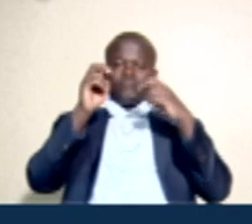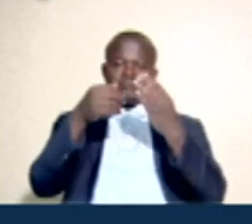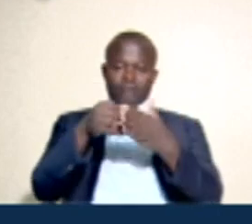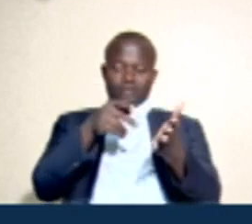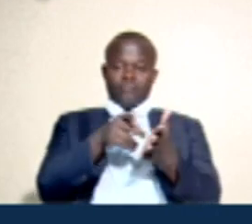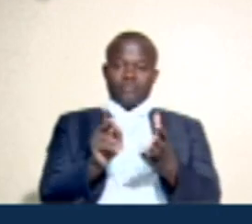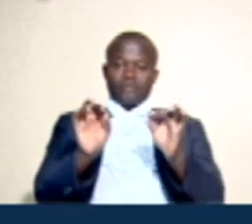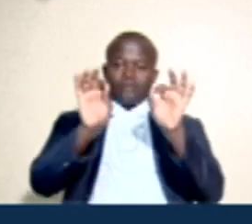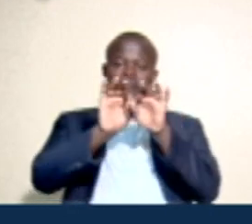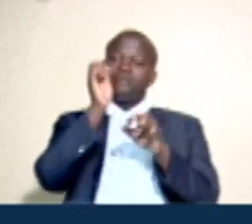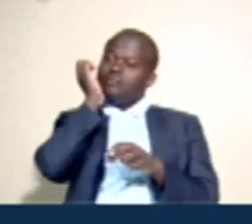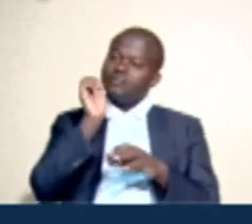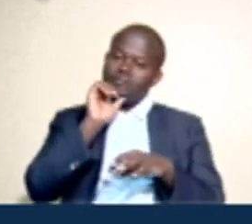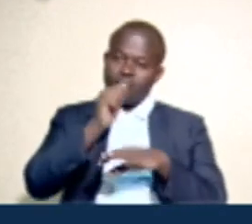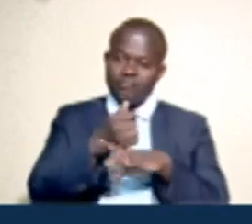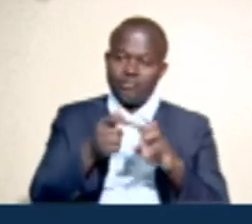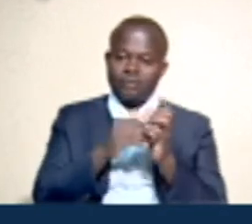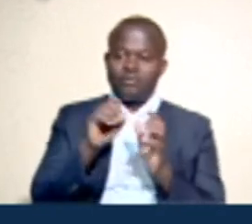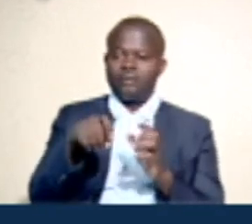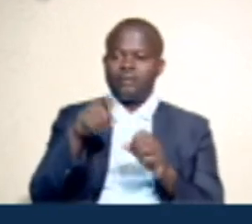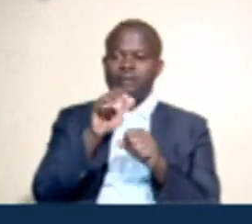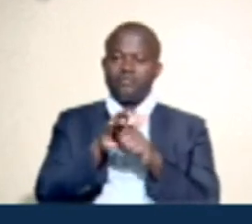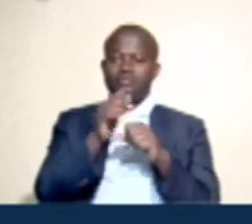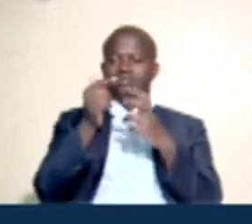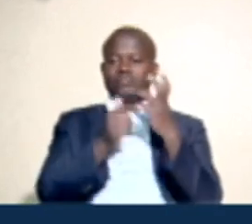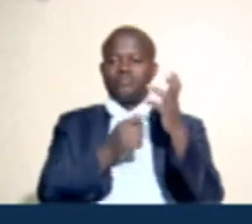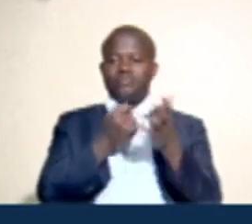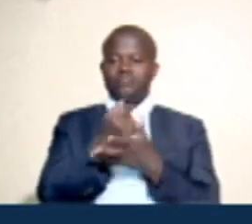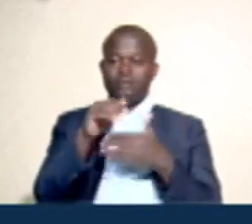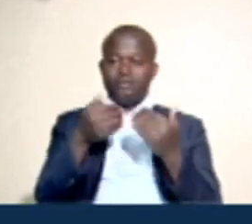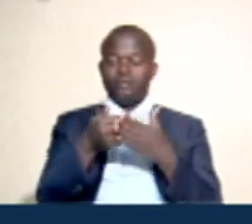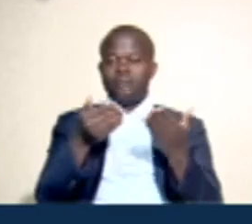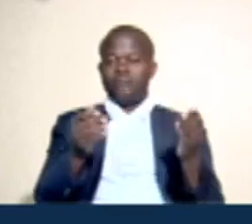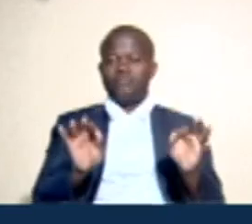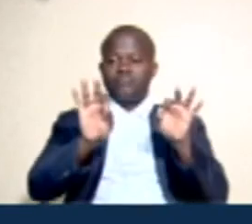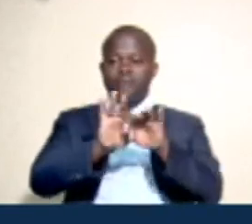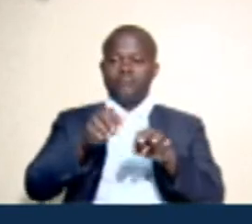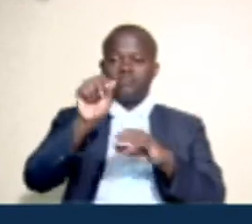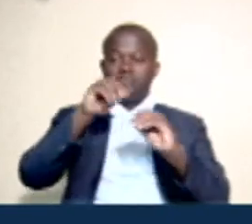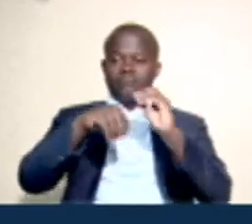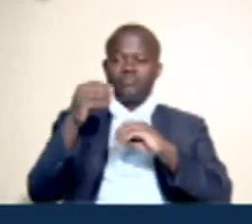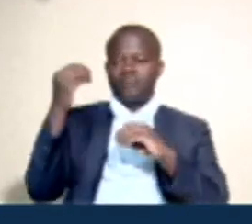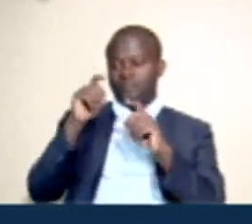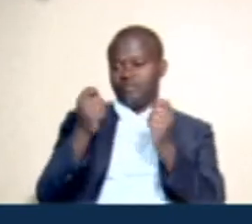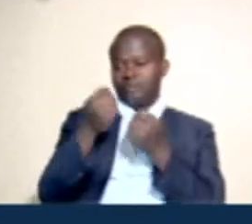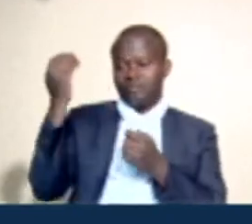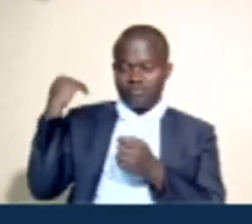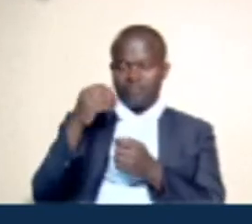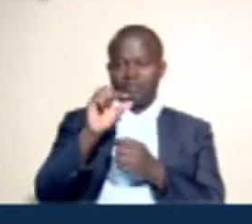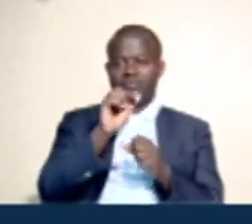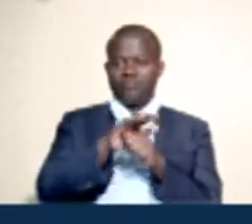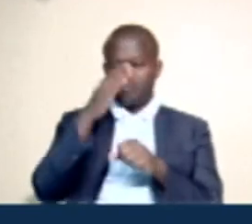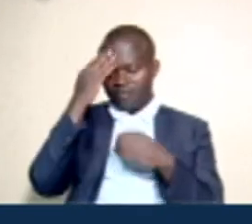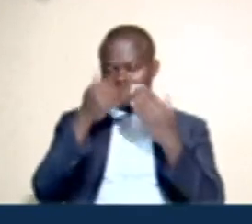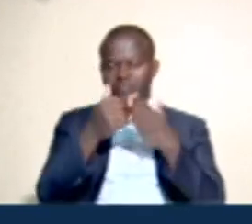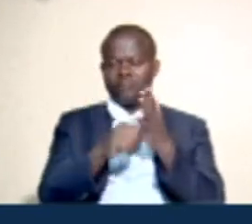ibiciro by'ibishyimbo bitashyizweho kandi bikenerwa cyane. Ibi ngo byatewe n'uko umusaruro wabyo mu gihembwe cy'ihinga gishize wabaye muke biturutse